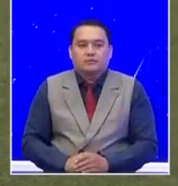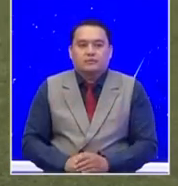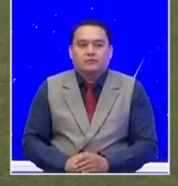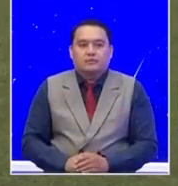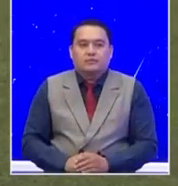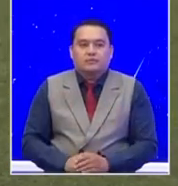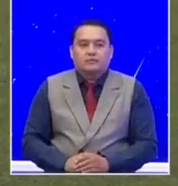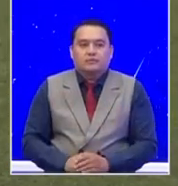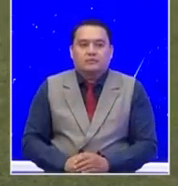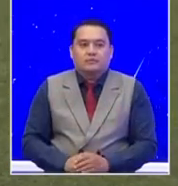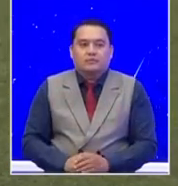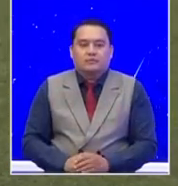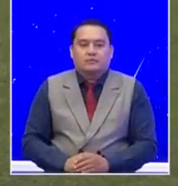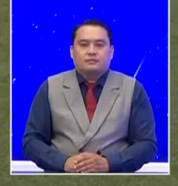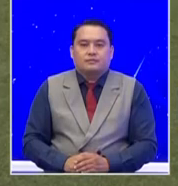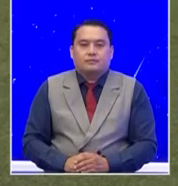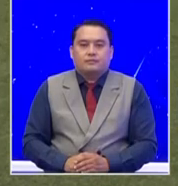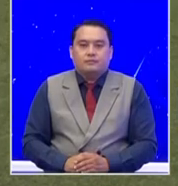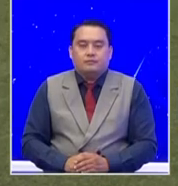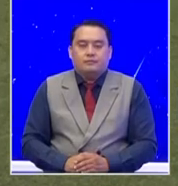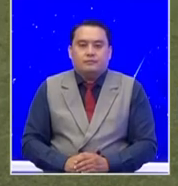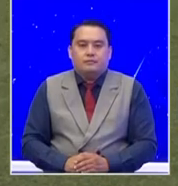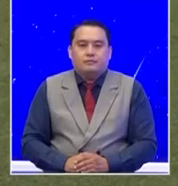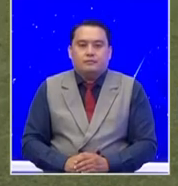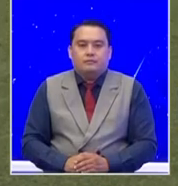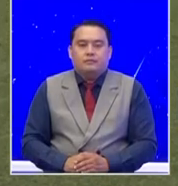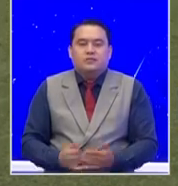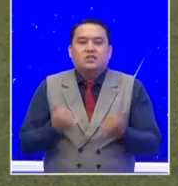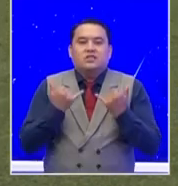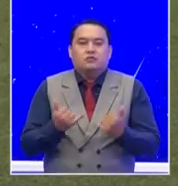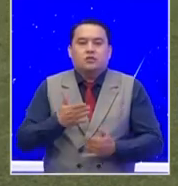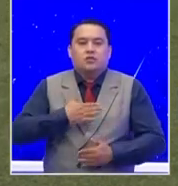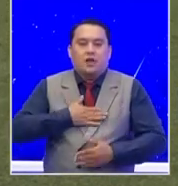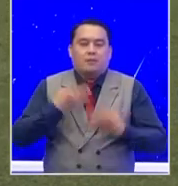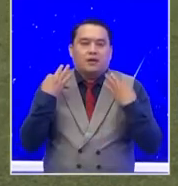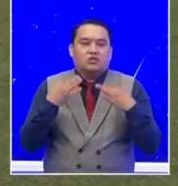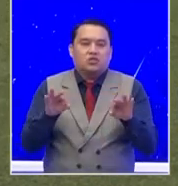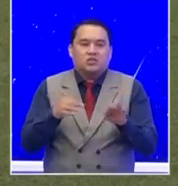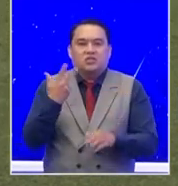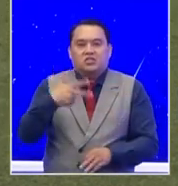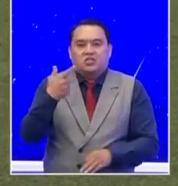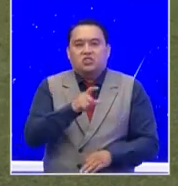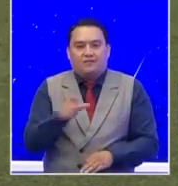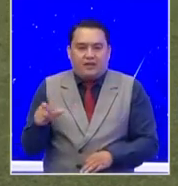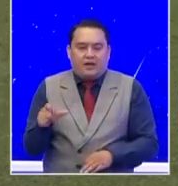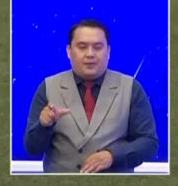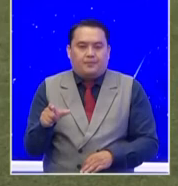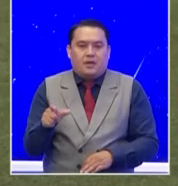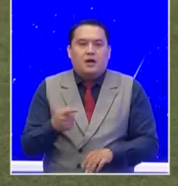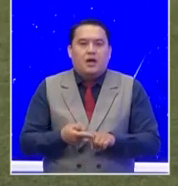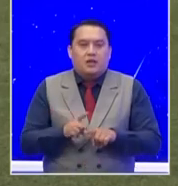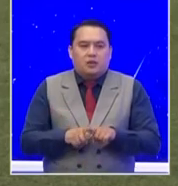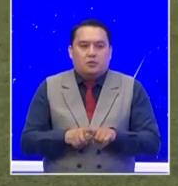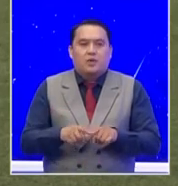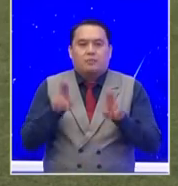дал ru машалла нового дома 11 бильгин волос от на сегодняшний день нам разрешено заниматься в количестве до 30 человек этому мы